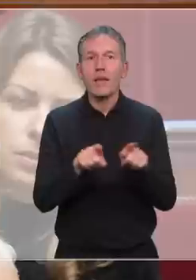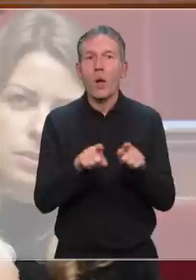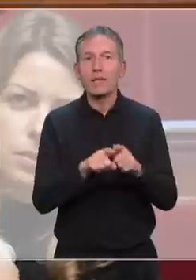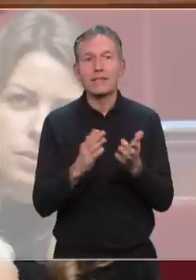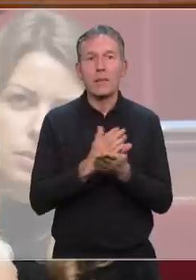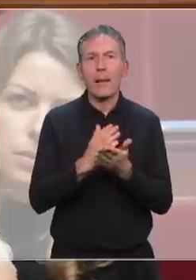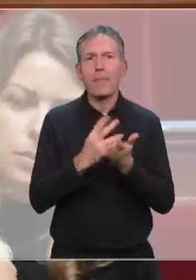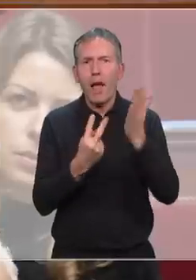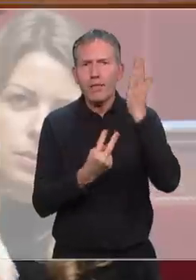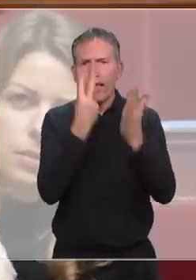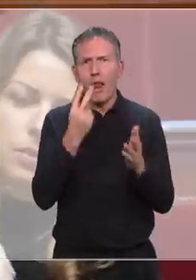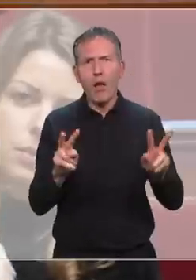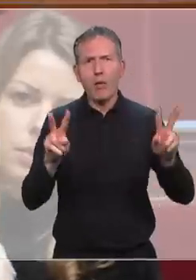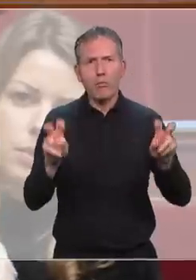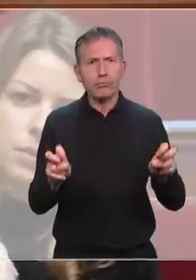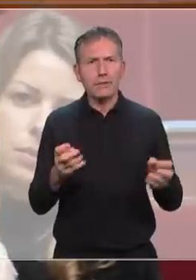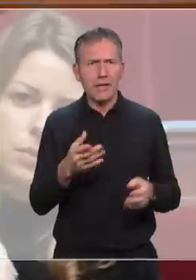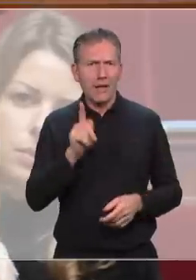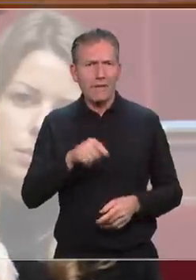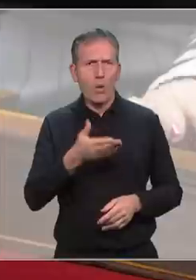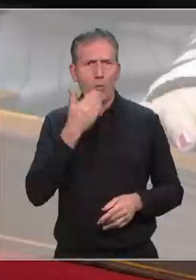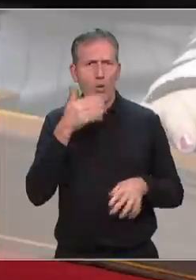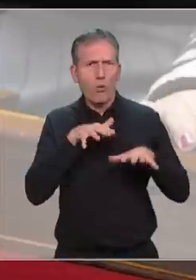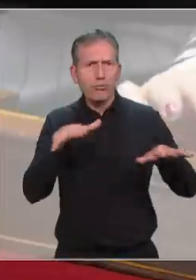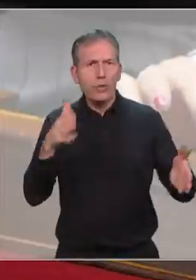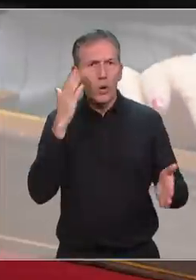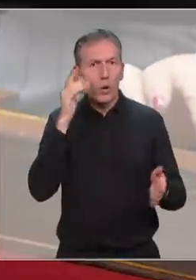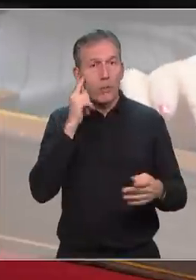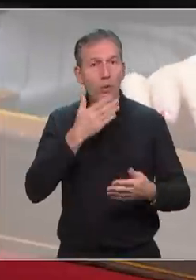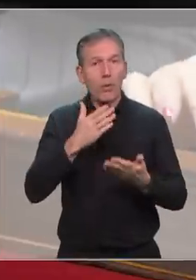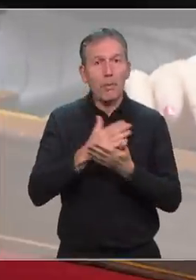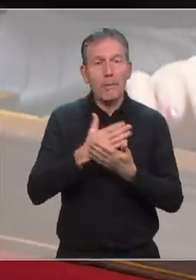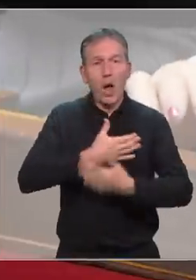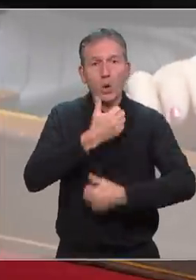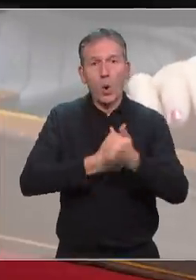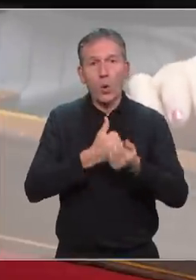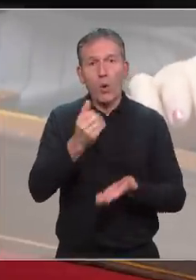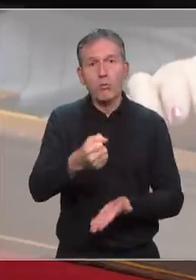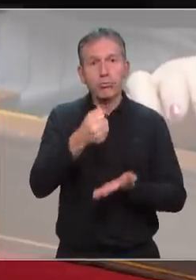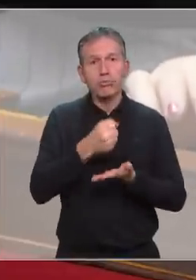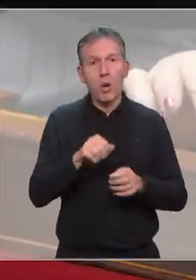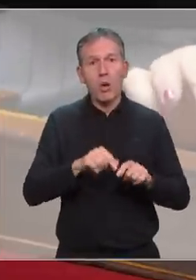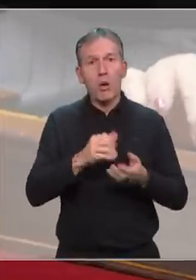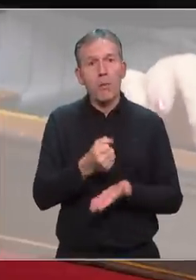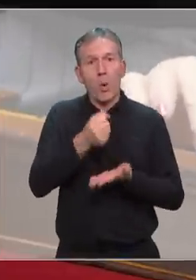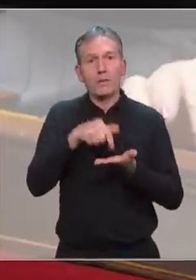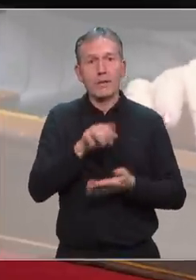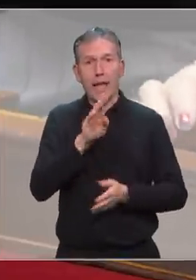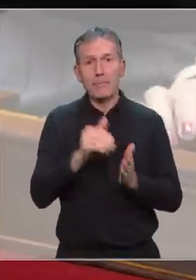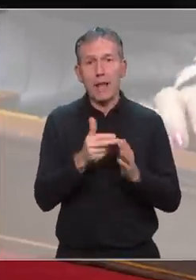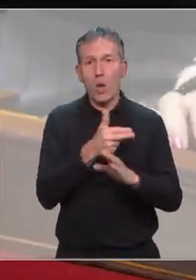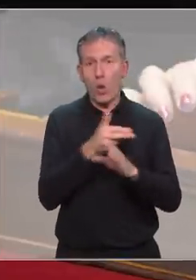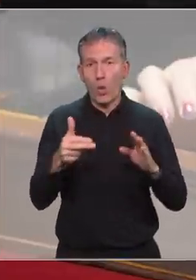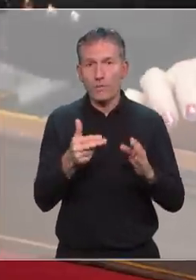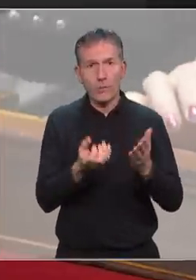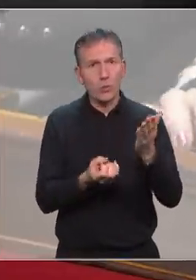talents, qui méritent d'être mieux connues, car elles permettent aux élèves de préparer les concours avec une bourse de 4 000 euros. Vous avez tracé, Monsieur le ministre, de